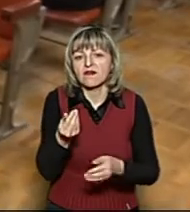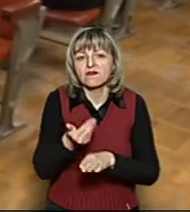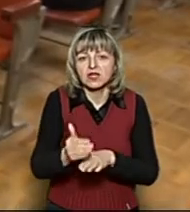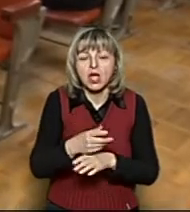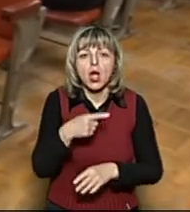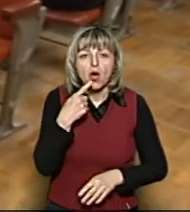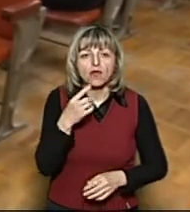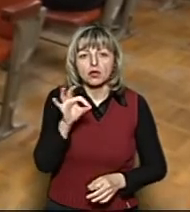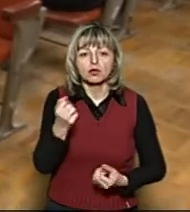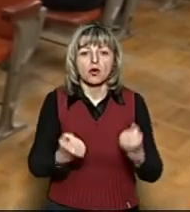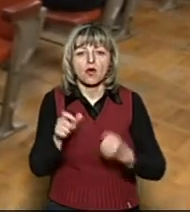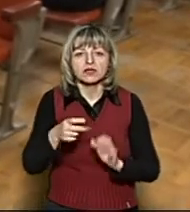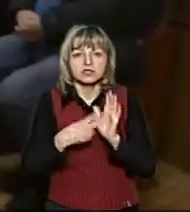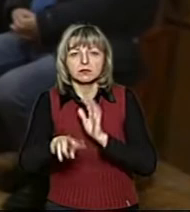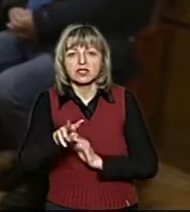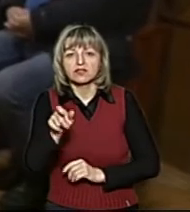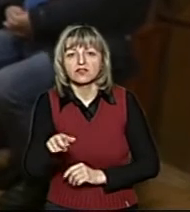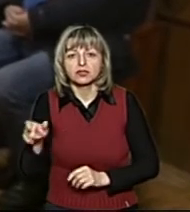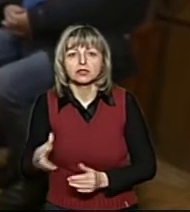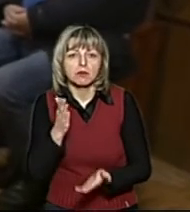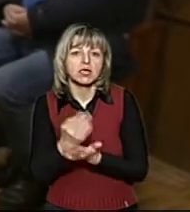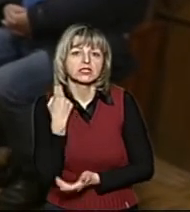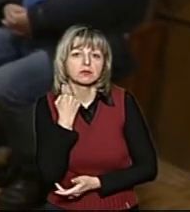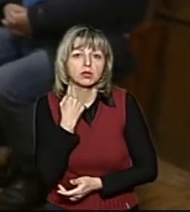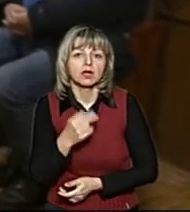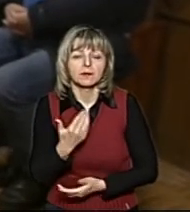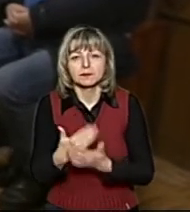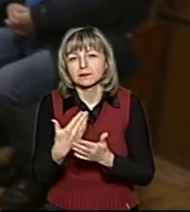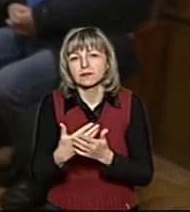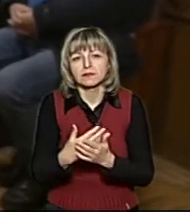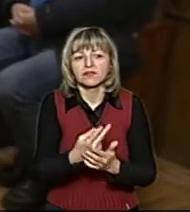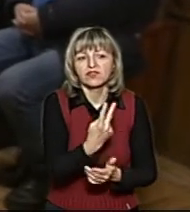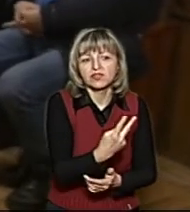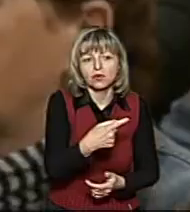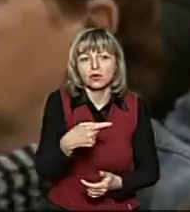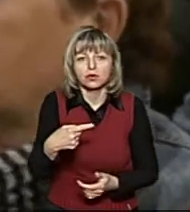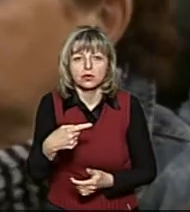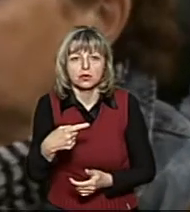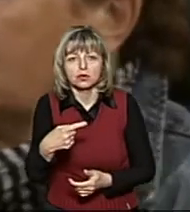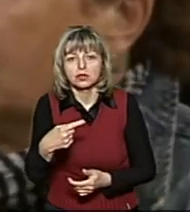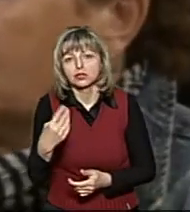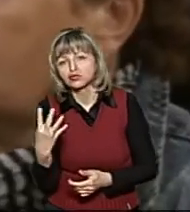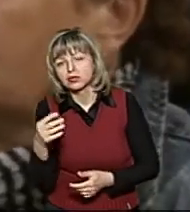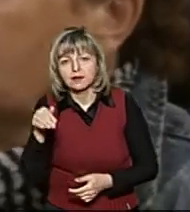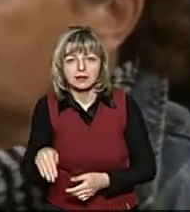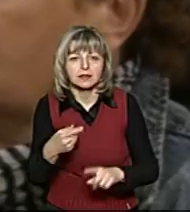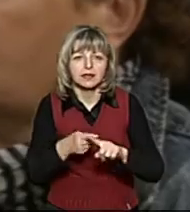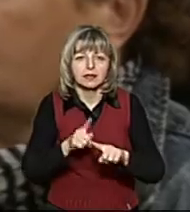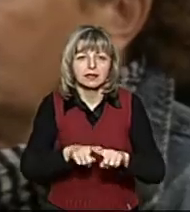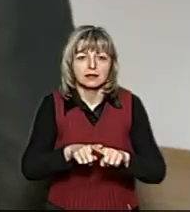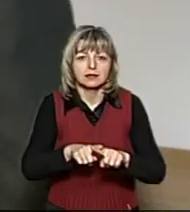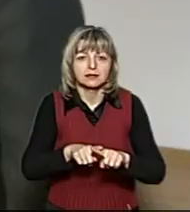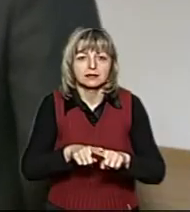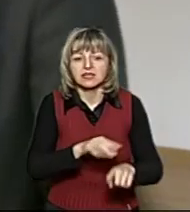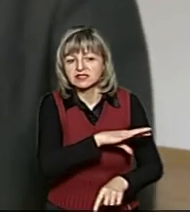за водіїв. 72 чоловіка мають заборгованість в межах від 2 до 3-4 тисячі. Це ми говоримо за весь